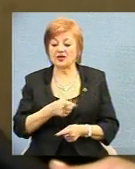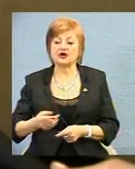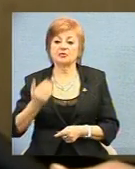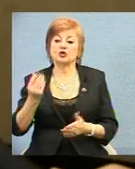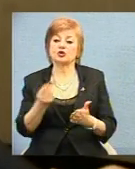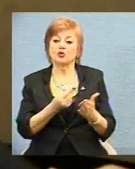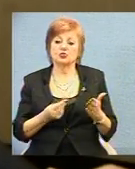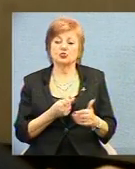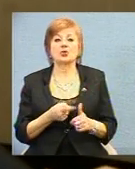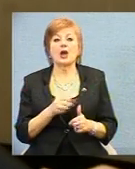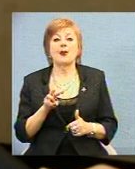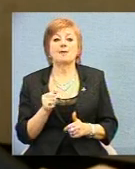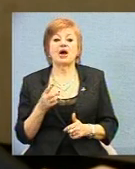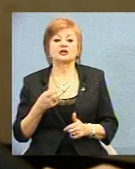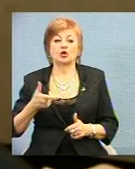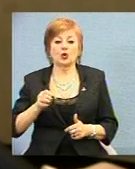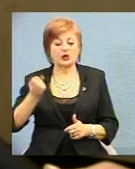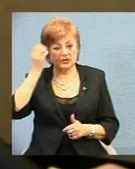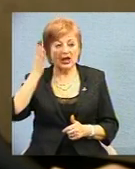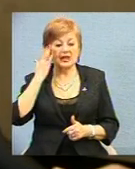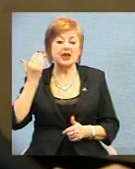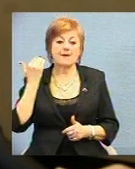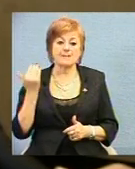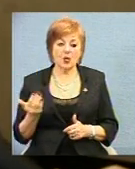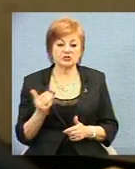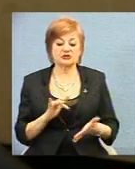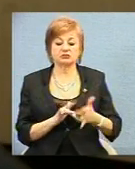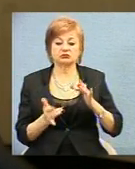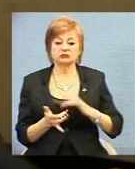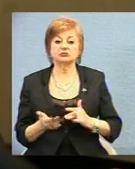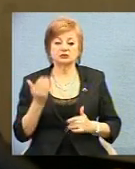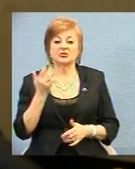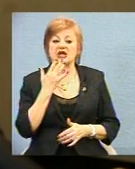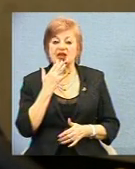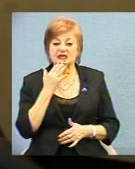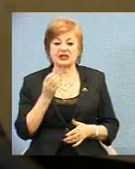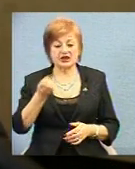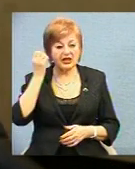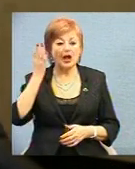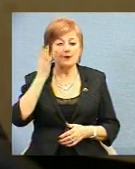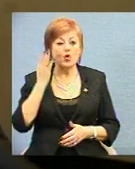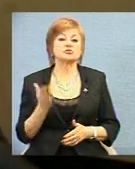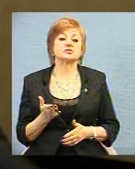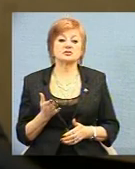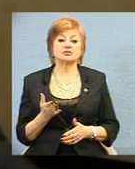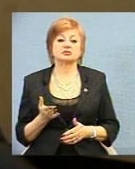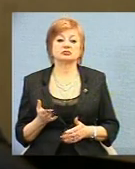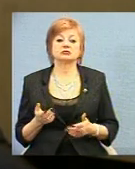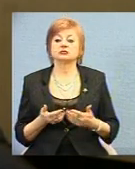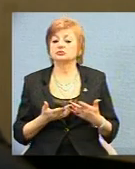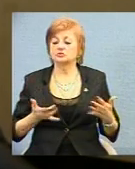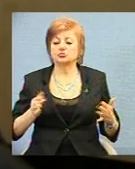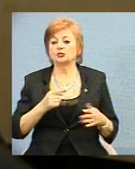в стиле манга в японских социальных сетях, на японском языке набирали десятки